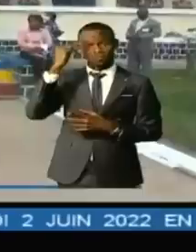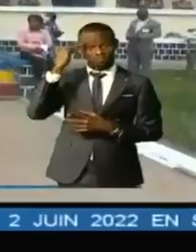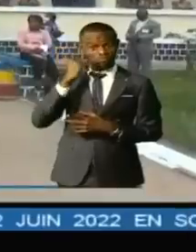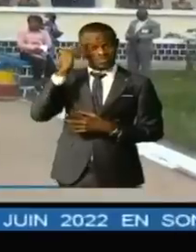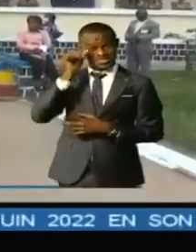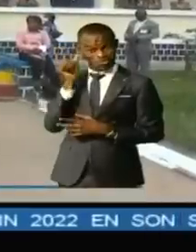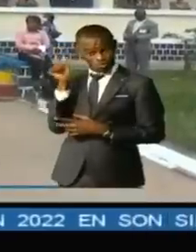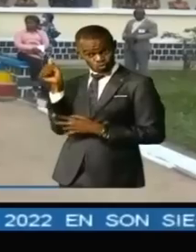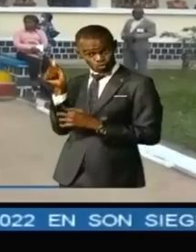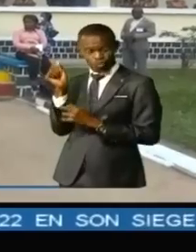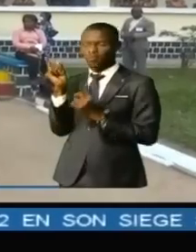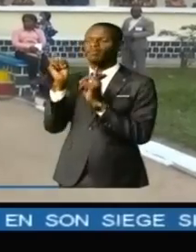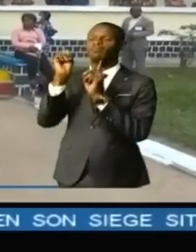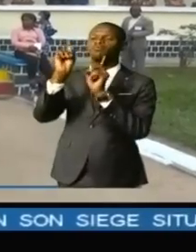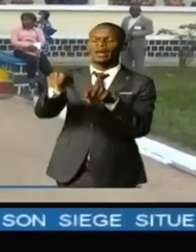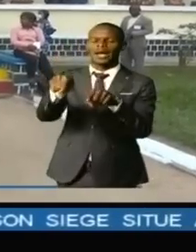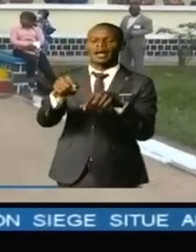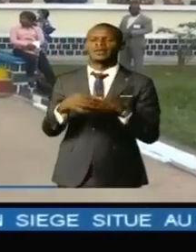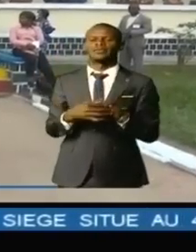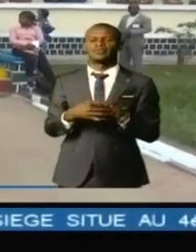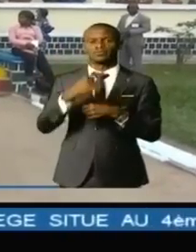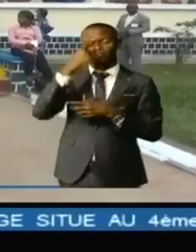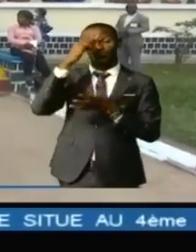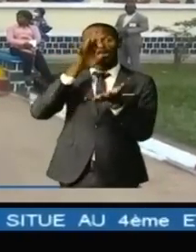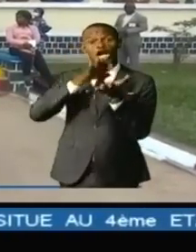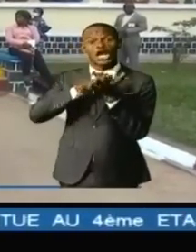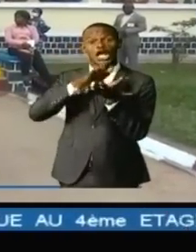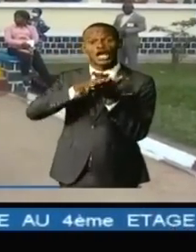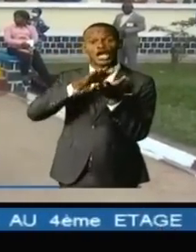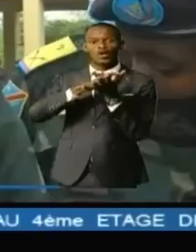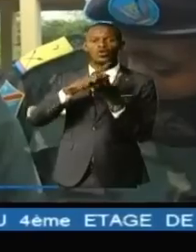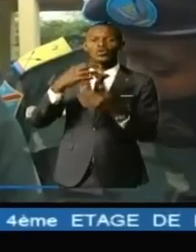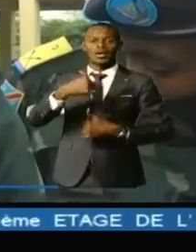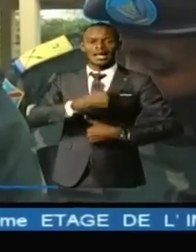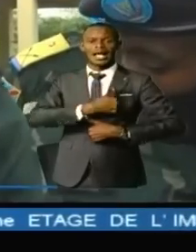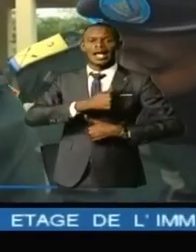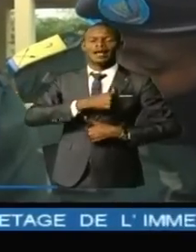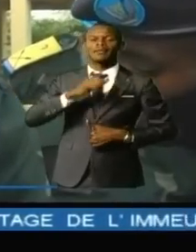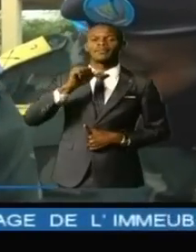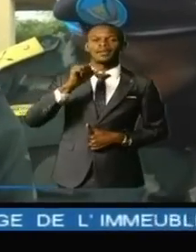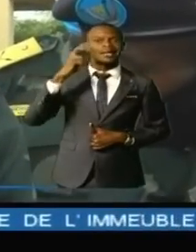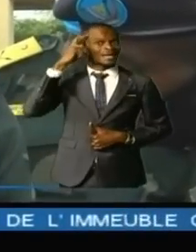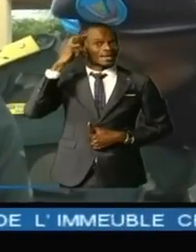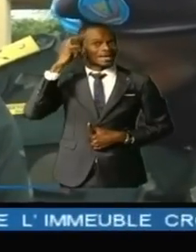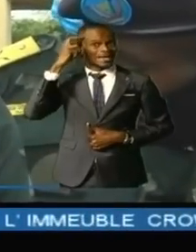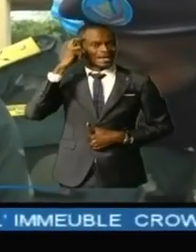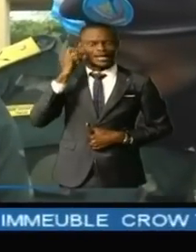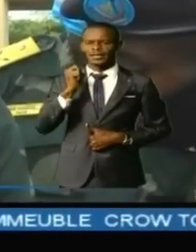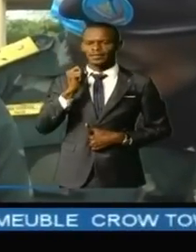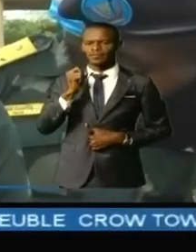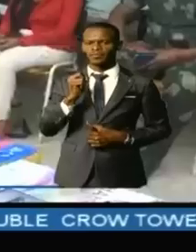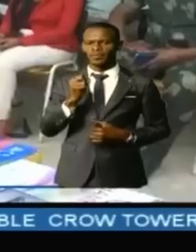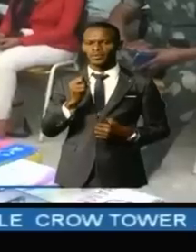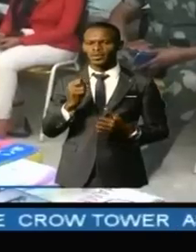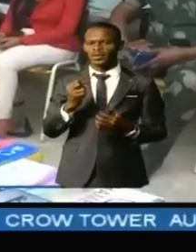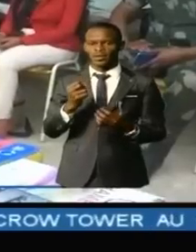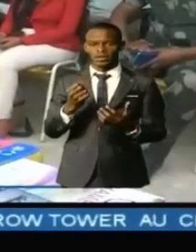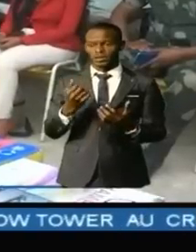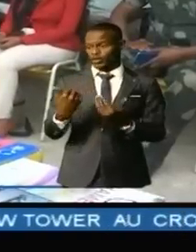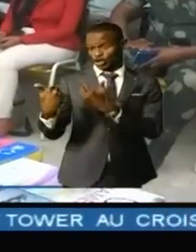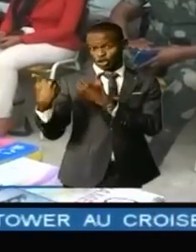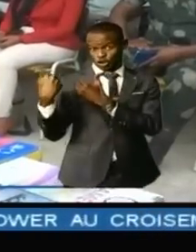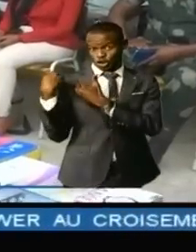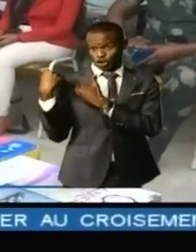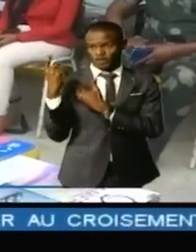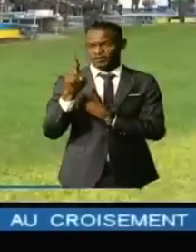personnellement. Le commandant de l'Académie militaire, le général de brigade, Pucha Théo, a dans son discours présenté les lauréats, chacun dans